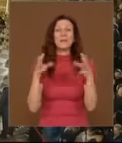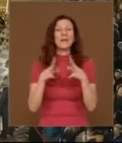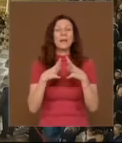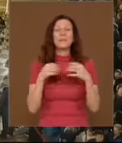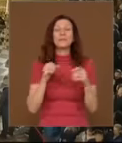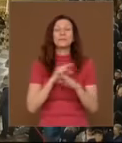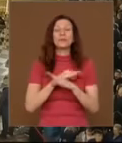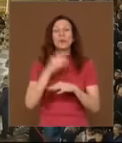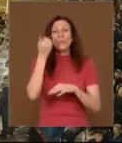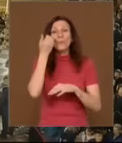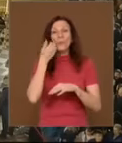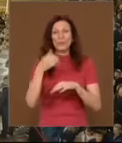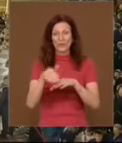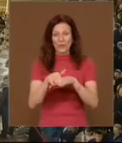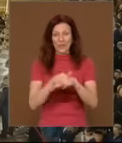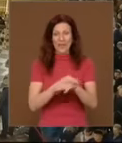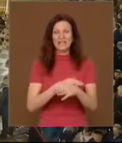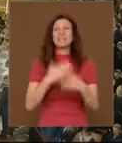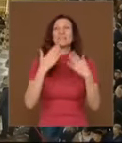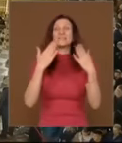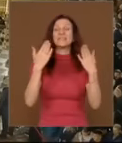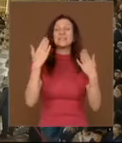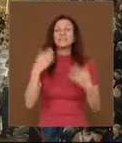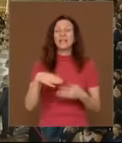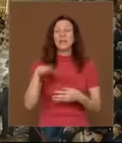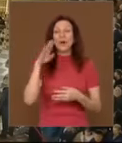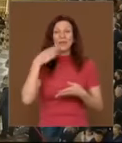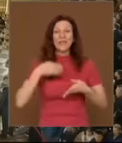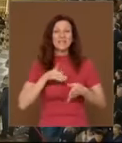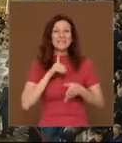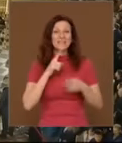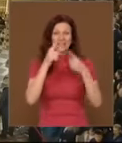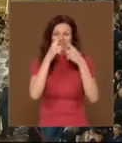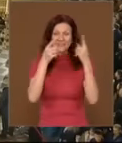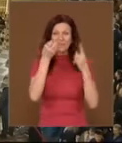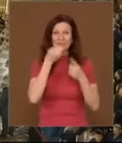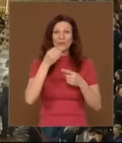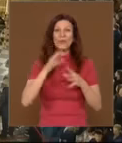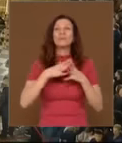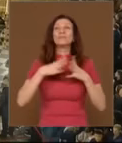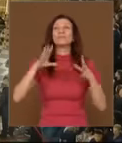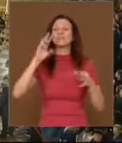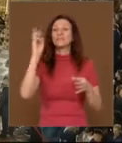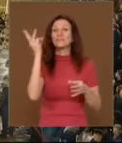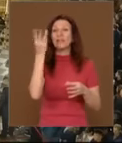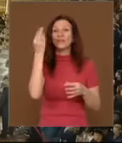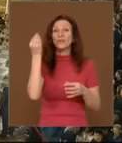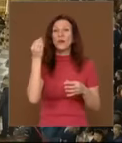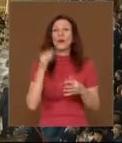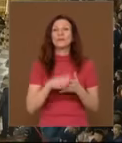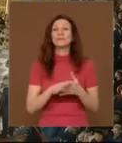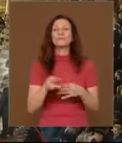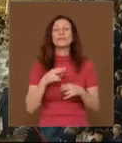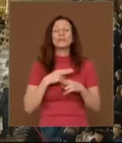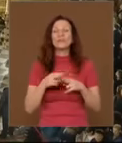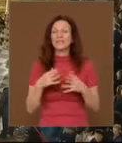безсмертни, помилуй нас. Слава Отцу и Сину и Святому Духу, и ние и пресно и увеки веков. Амин. Пресвятая Троица, помилуй нас, Господи, очисти грехи наши,